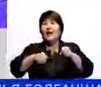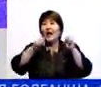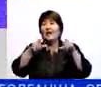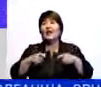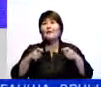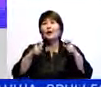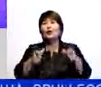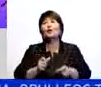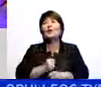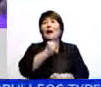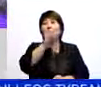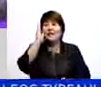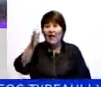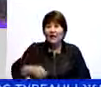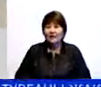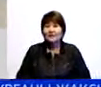жолдама беріліп жатыр.